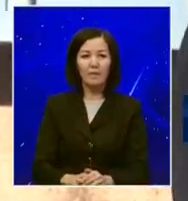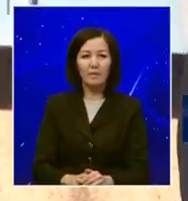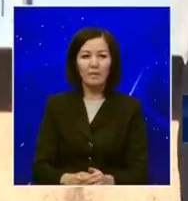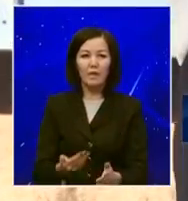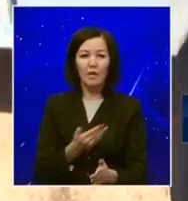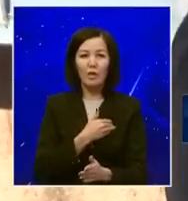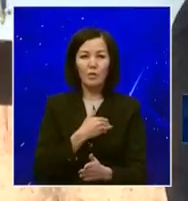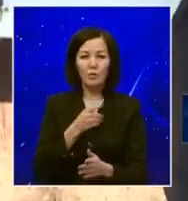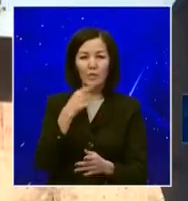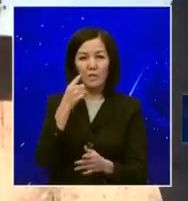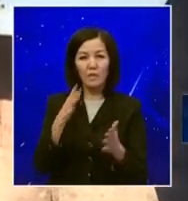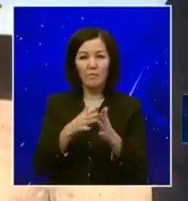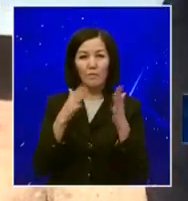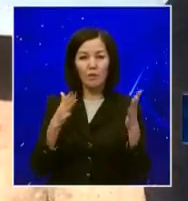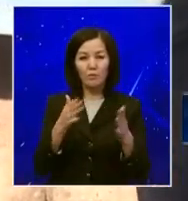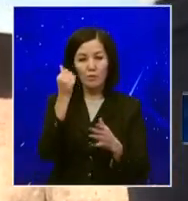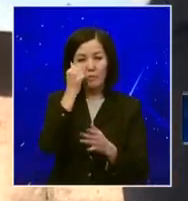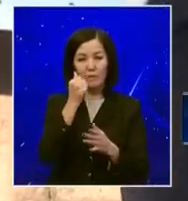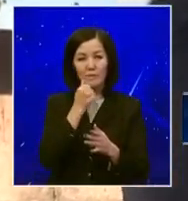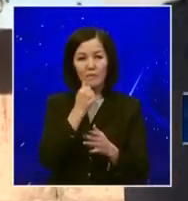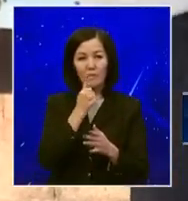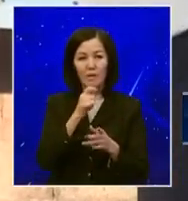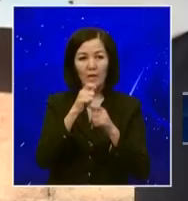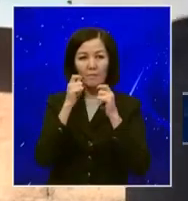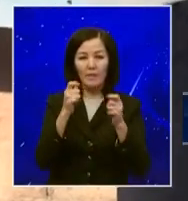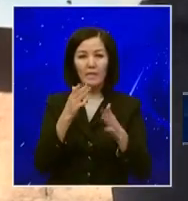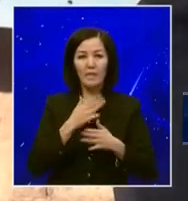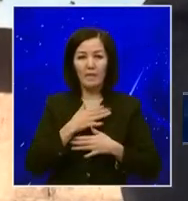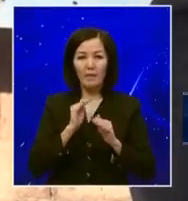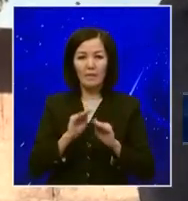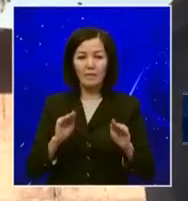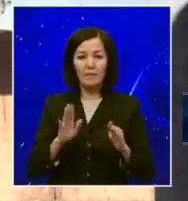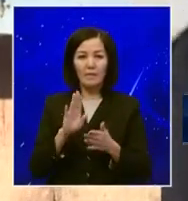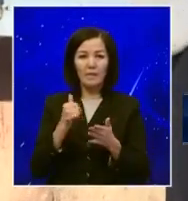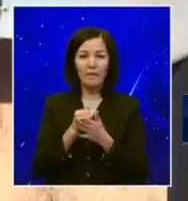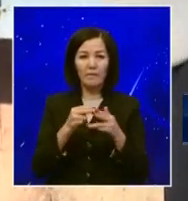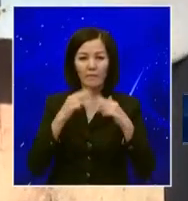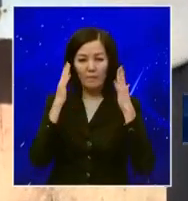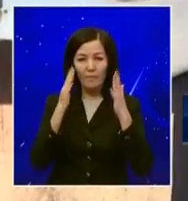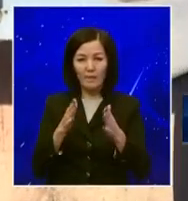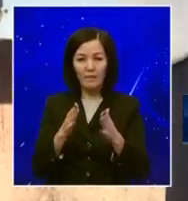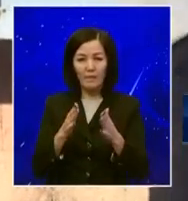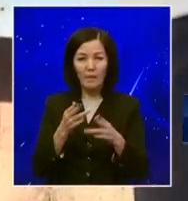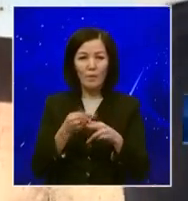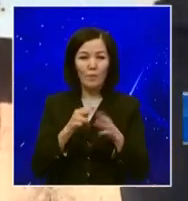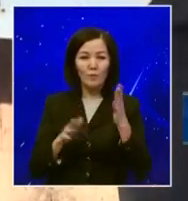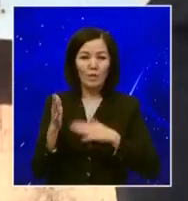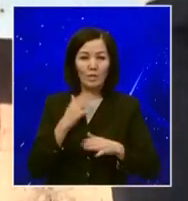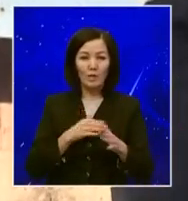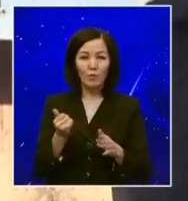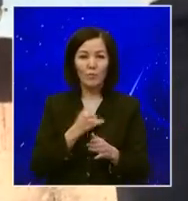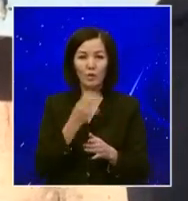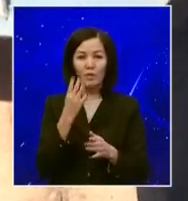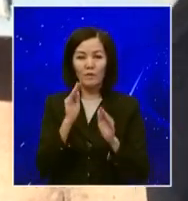Хочу сказать большое спасибо за оказанную помощь и подарки для моих детей. Главное, что им уделили внимание, они очень рады. У меня